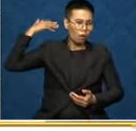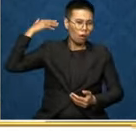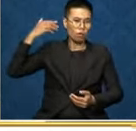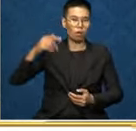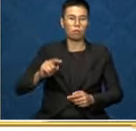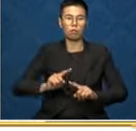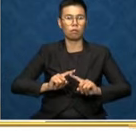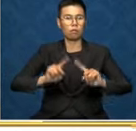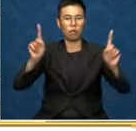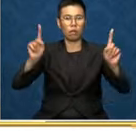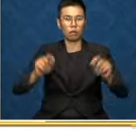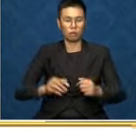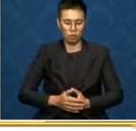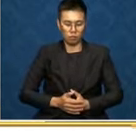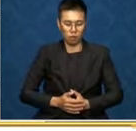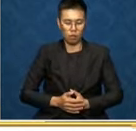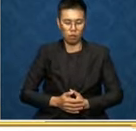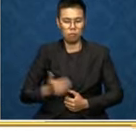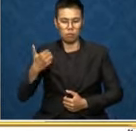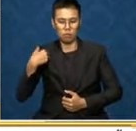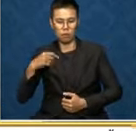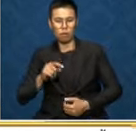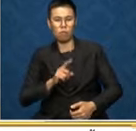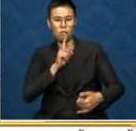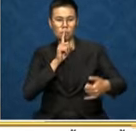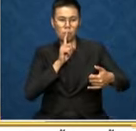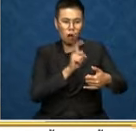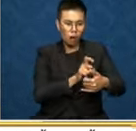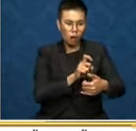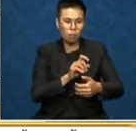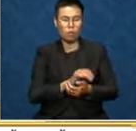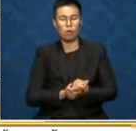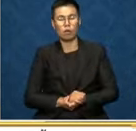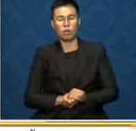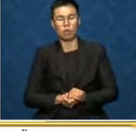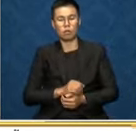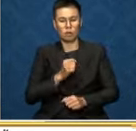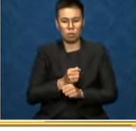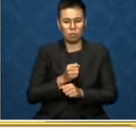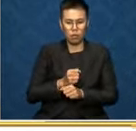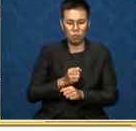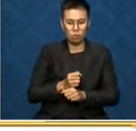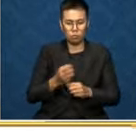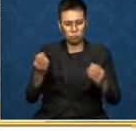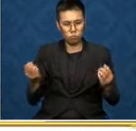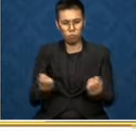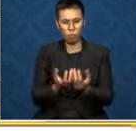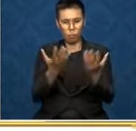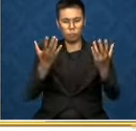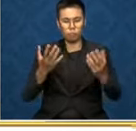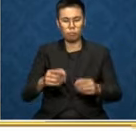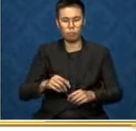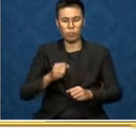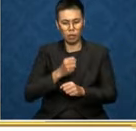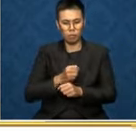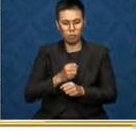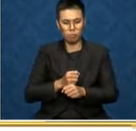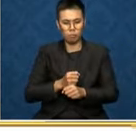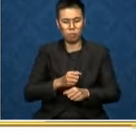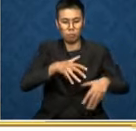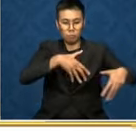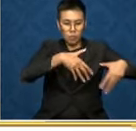ดังนั้นค่ะการกำหนดคำถามการดำเนินการจะส่งผลอย่างยิ่งนะคะต่อผลลัพธ์การทำประชามติในครั้งนี้ซึ่งเราต้อง